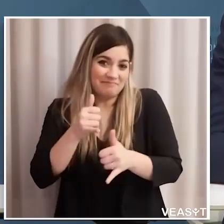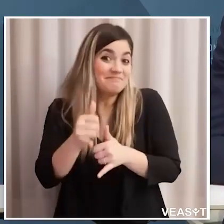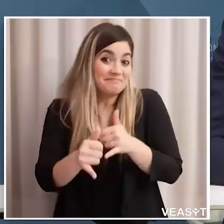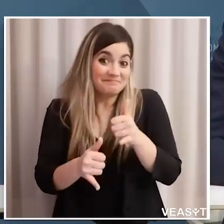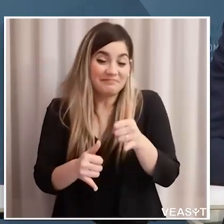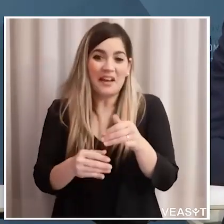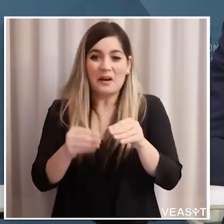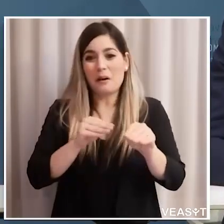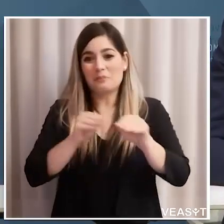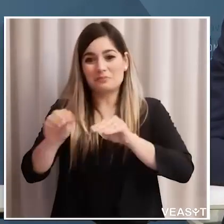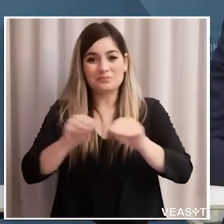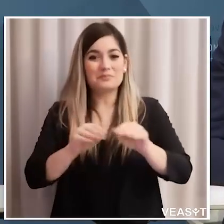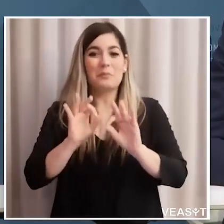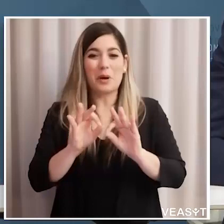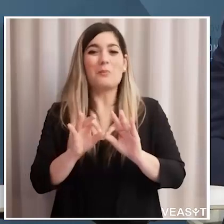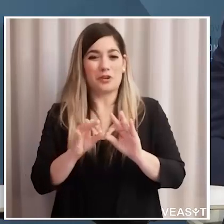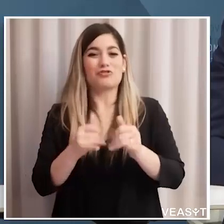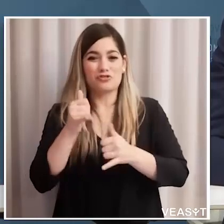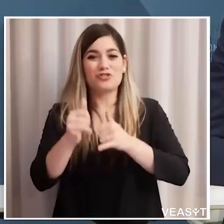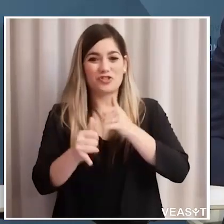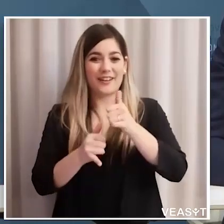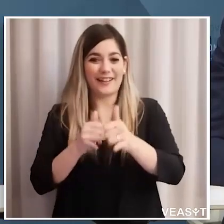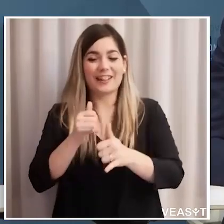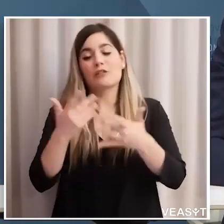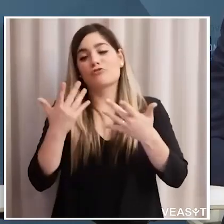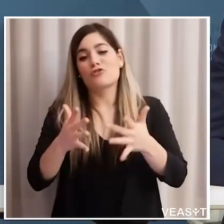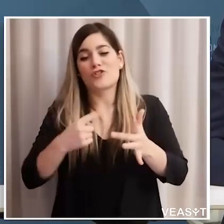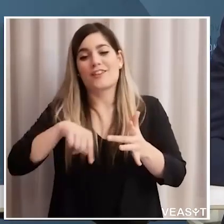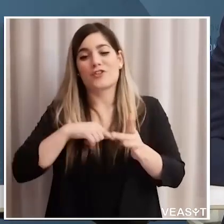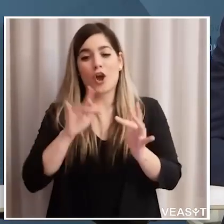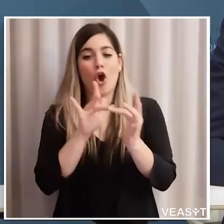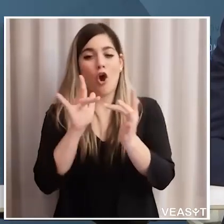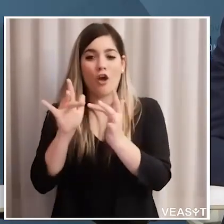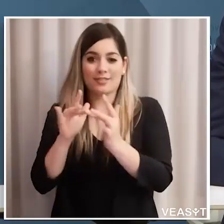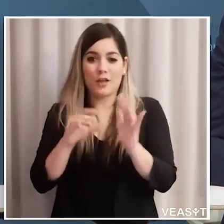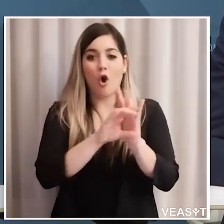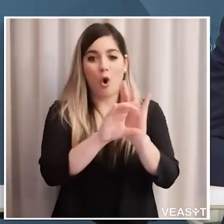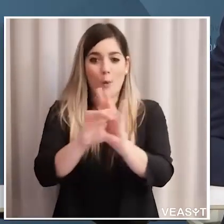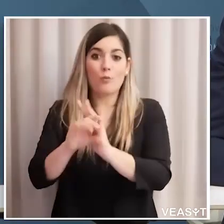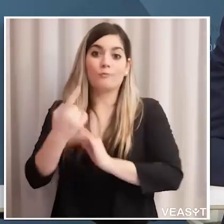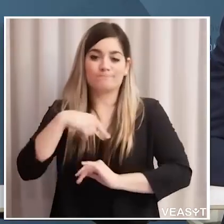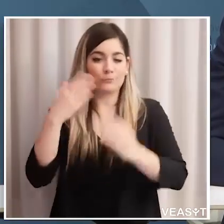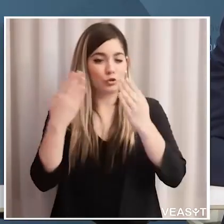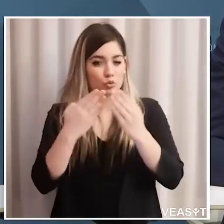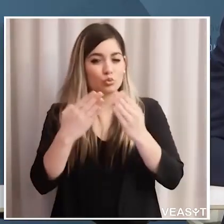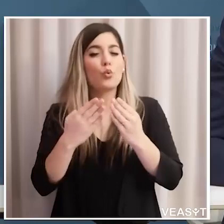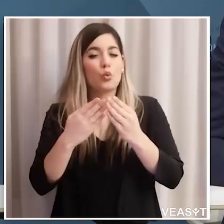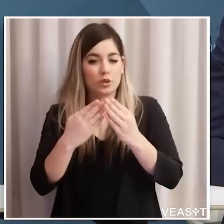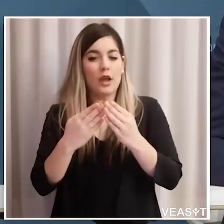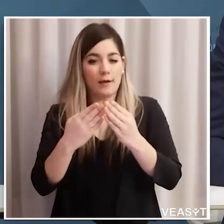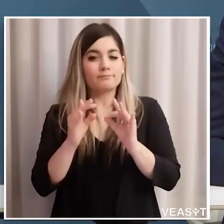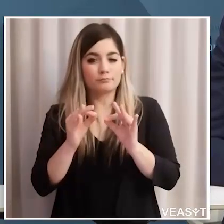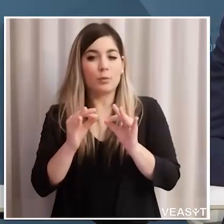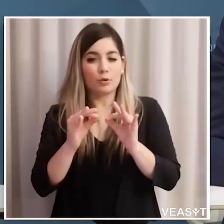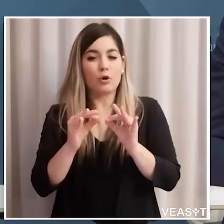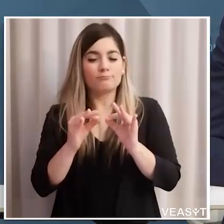sarà la mobilità ciclistica, dove siamo già in contatto con i comuni proprio per studiare e definire